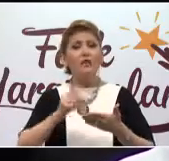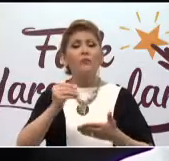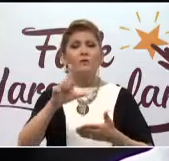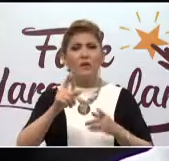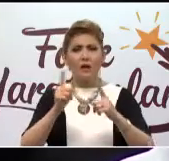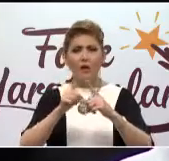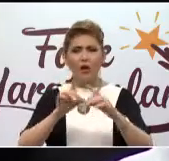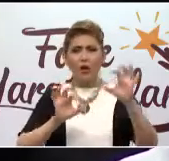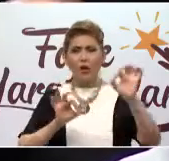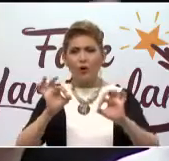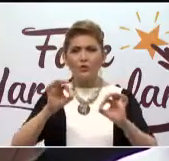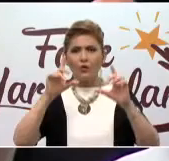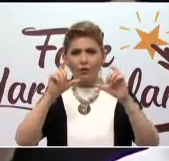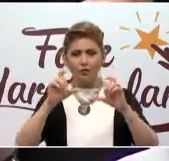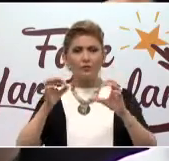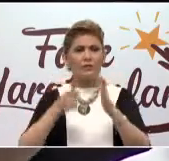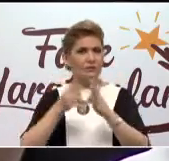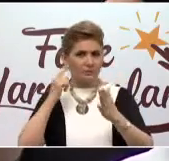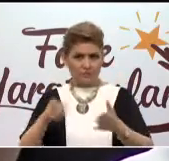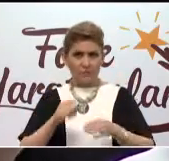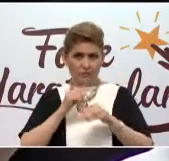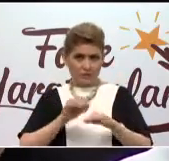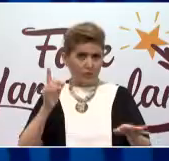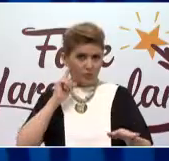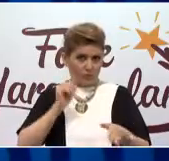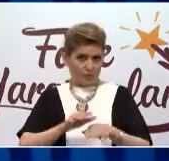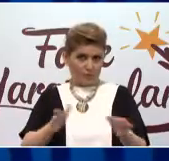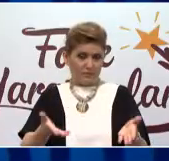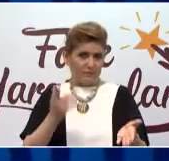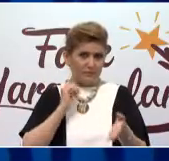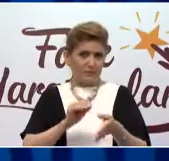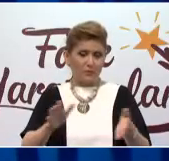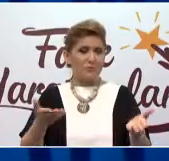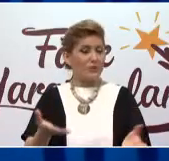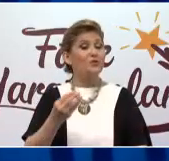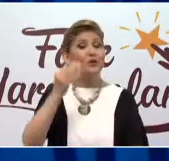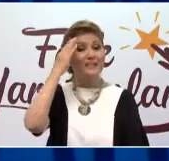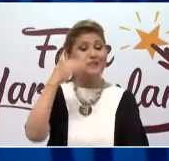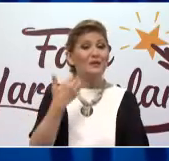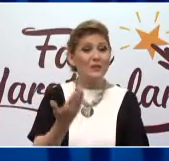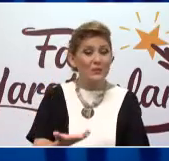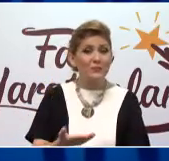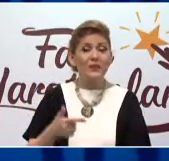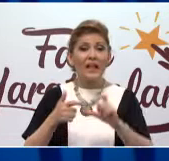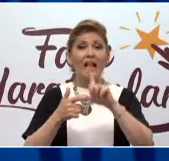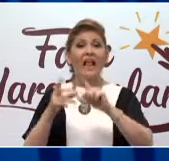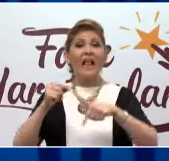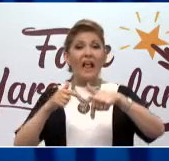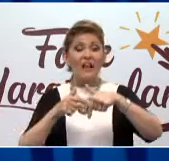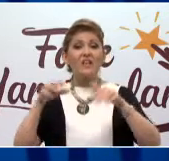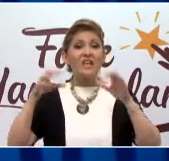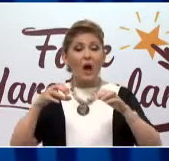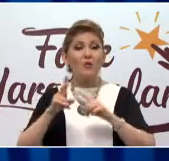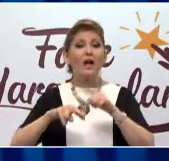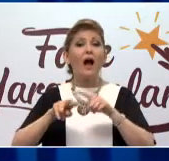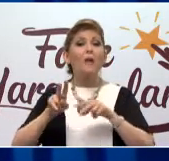Ölçü almak, fotoğraflamak, duyurmak bile siz şu anda evet, bizim gönlümüz. Evet, ben bir parçası olmuş durumdayım. Evet. Öyle sayalım. Çok teşekkür ederim. Elif Yağmur Kaymaz'a geçelim. Elif